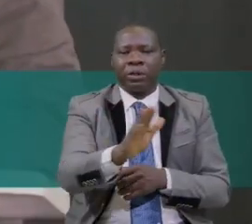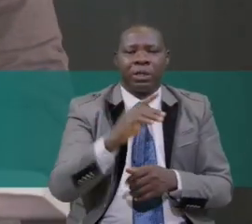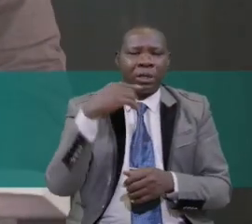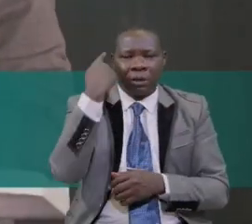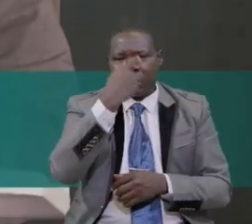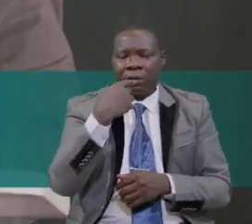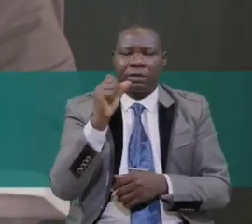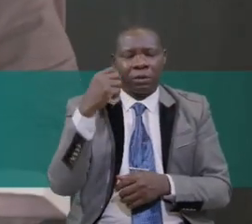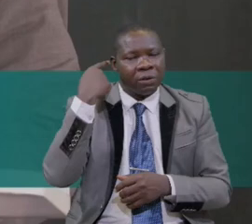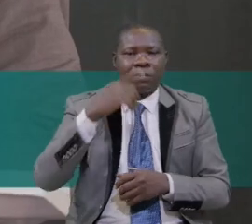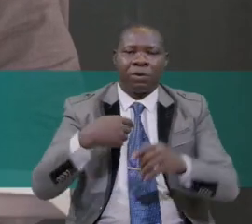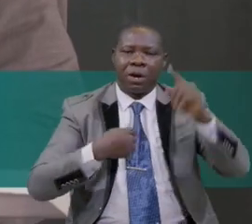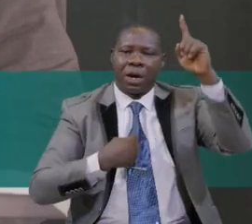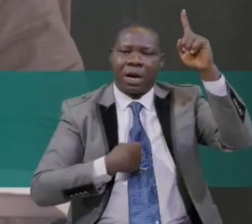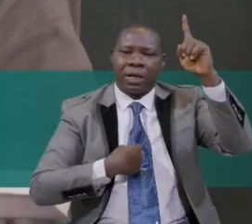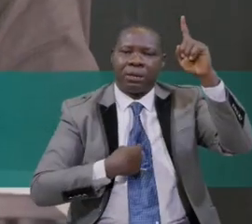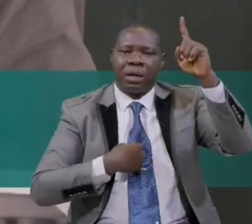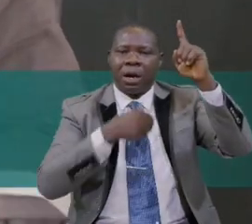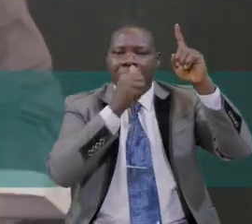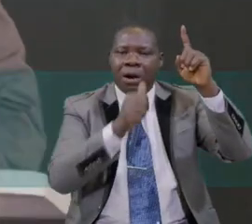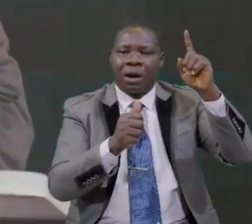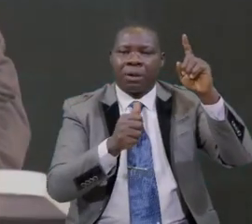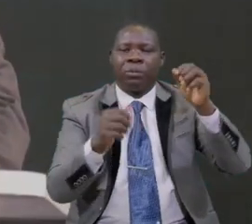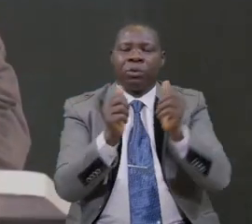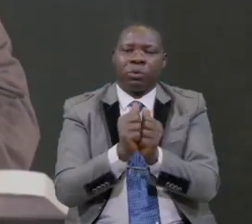point. Car je suis avec toi.